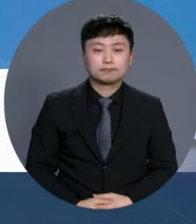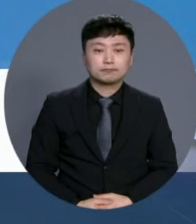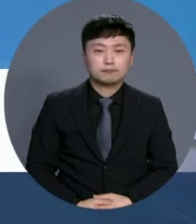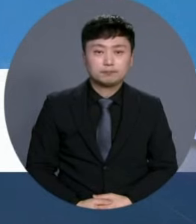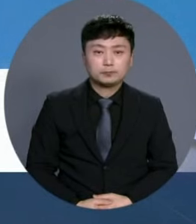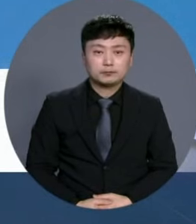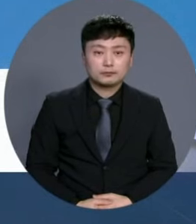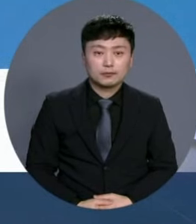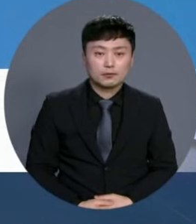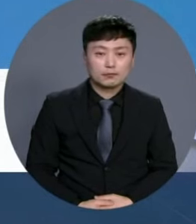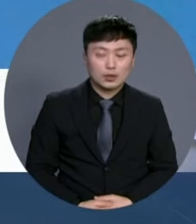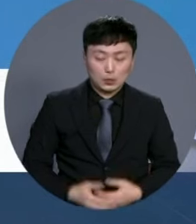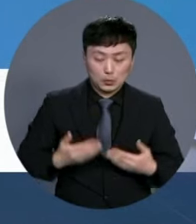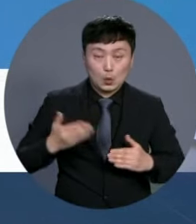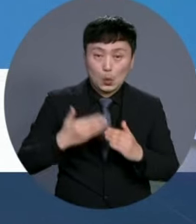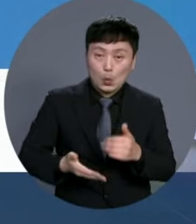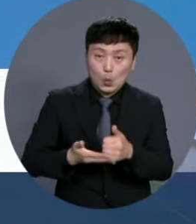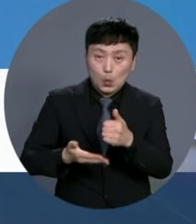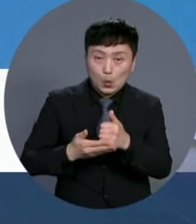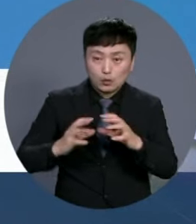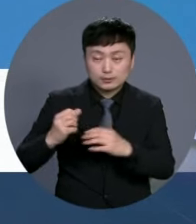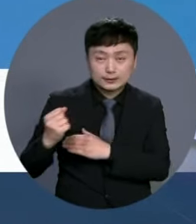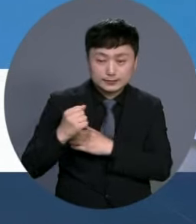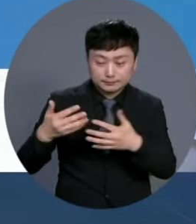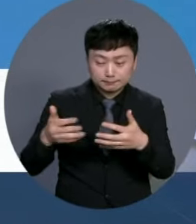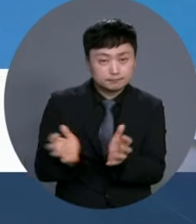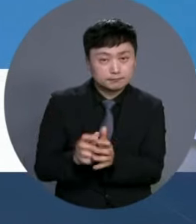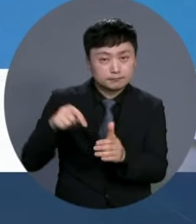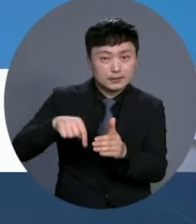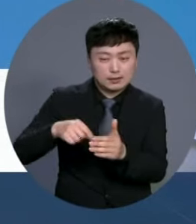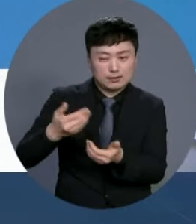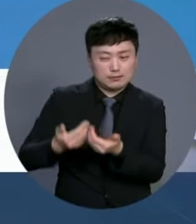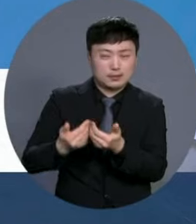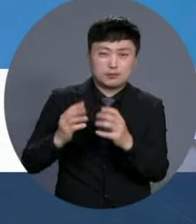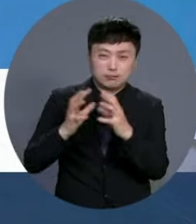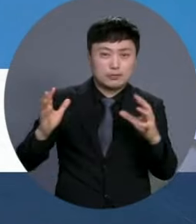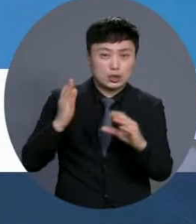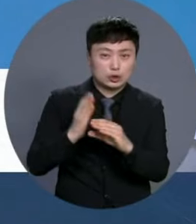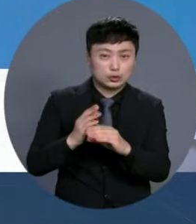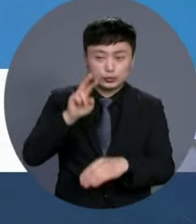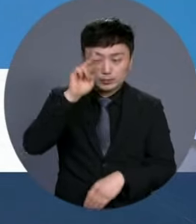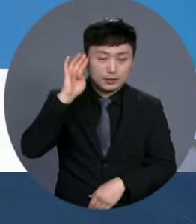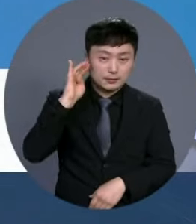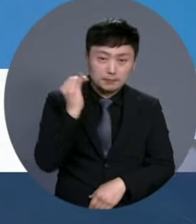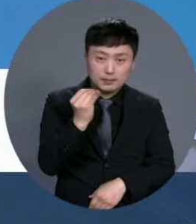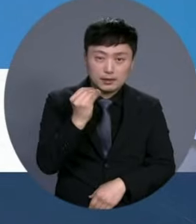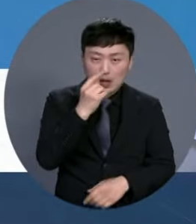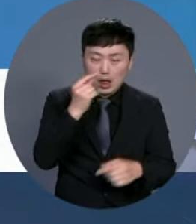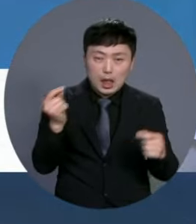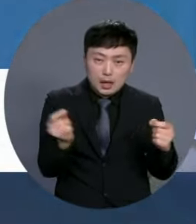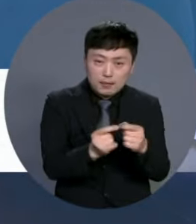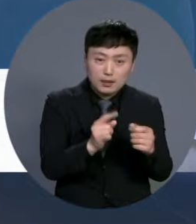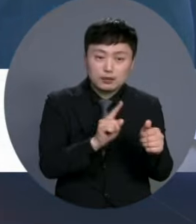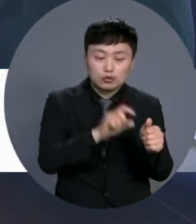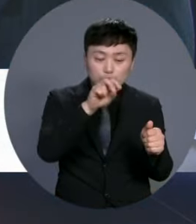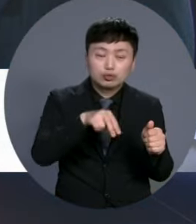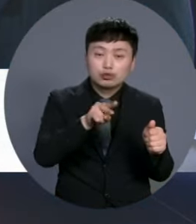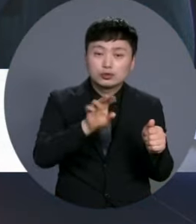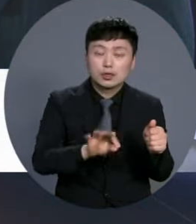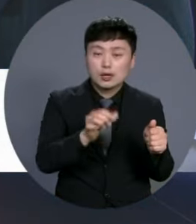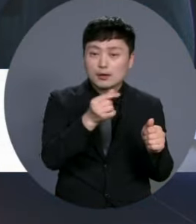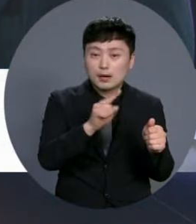현역 불패, 조용한 공천으로 불리던 국민의힘 공천의 갈등이 일고 있습니다. 친박 유영하 예비후보에 밀려 공천에서 배제된